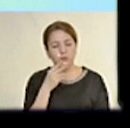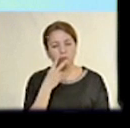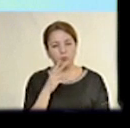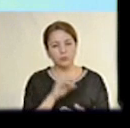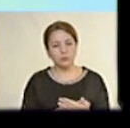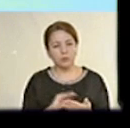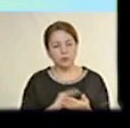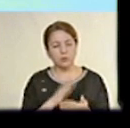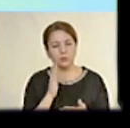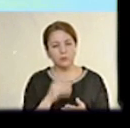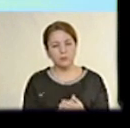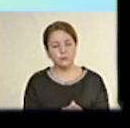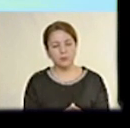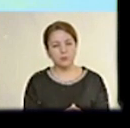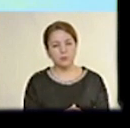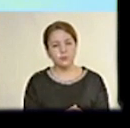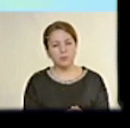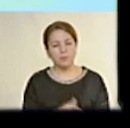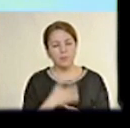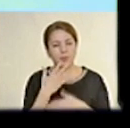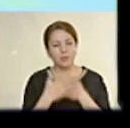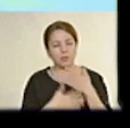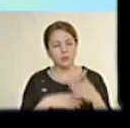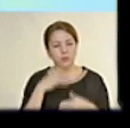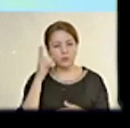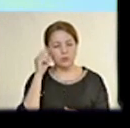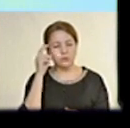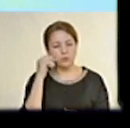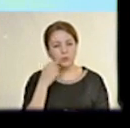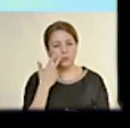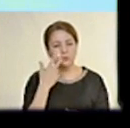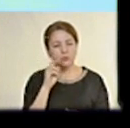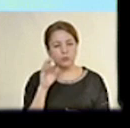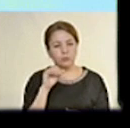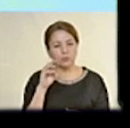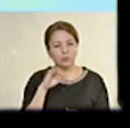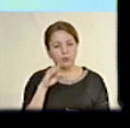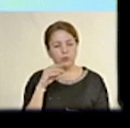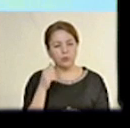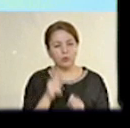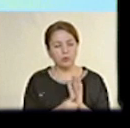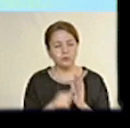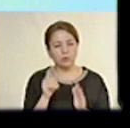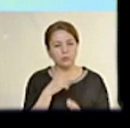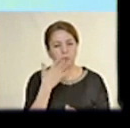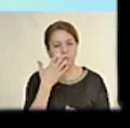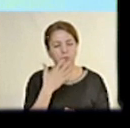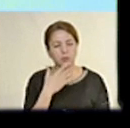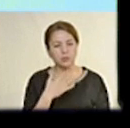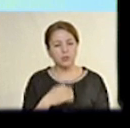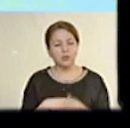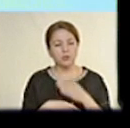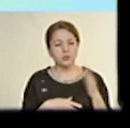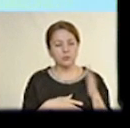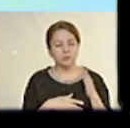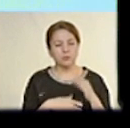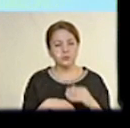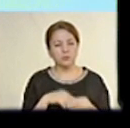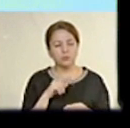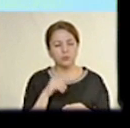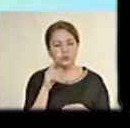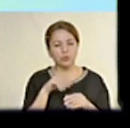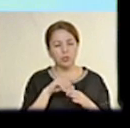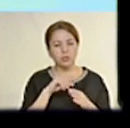oldik. Endi aralash sonimiz 3 butun 6 dan 5 chap tarafda turgan bu